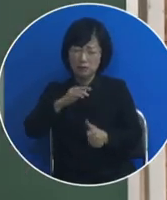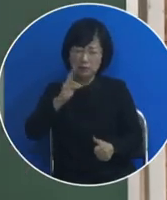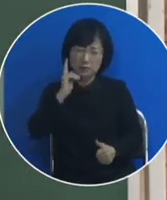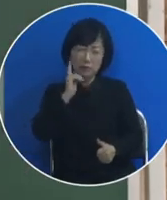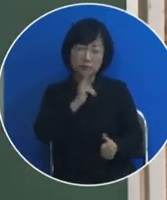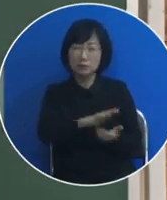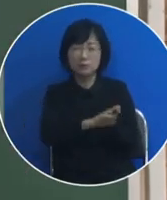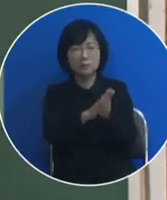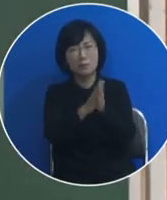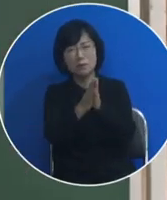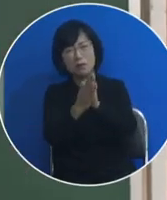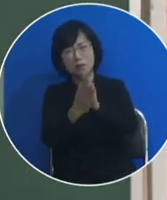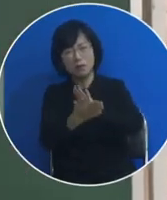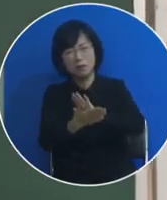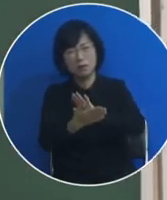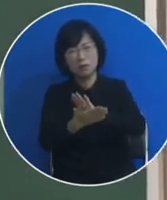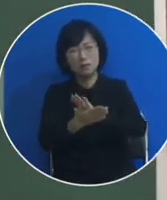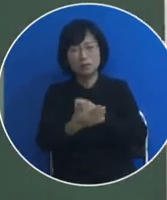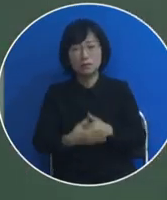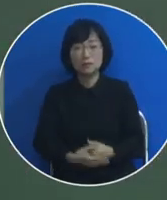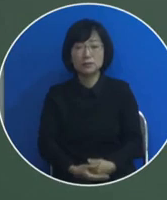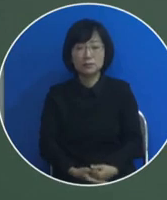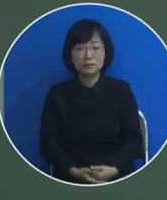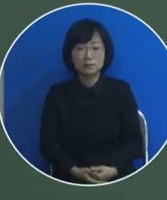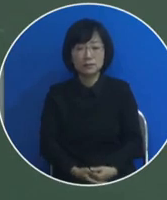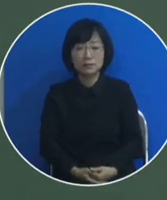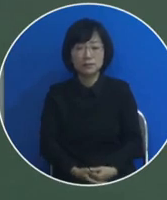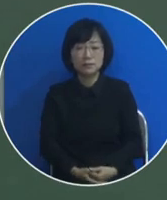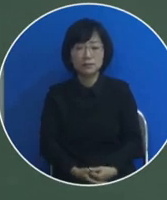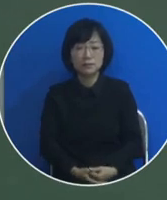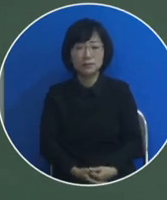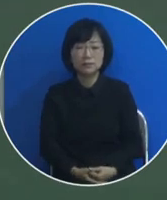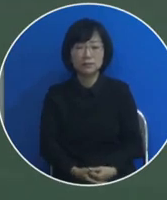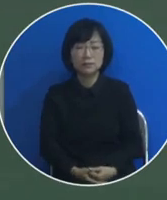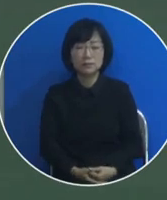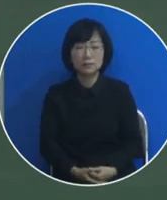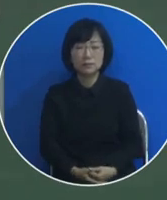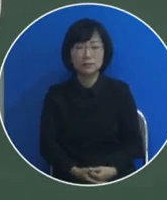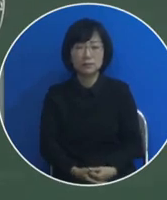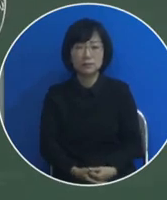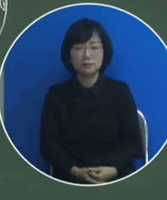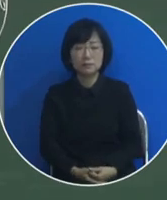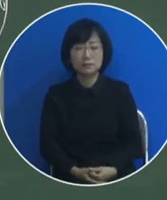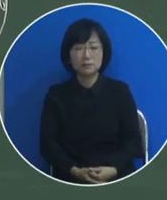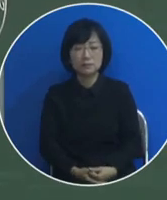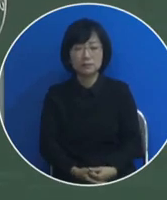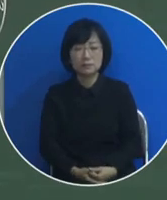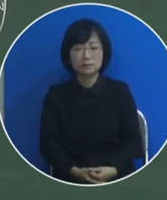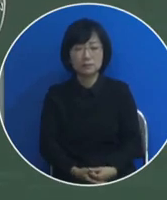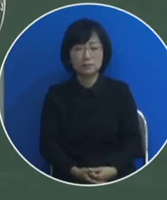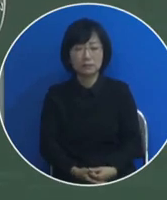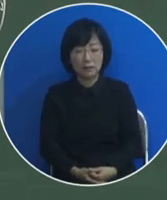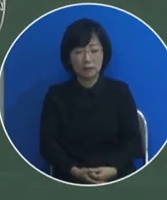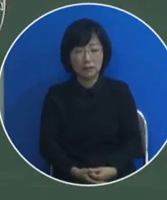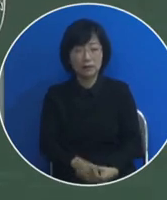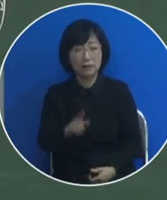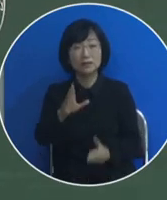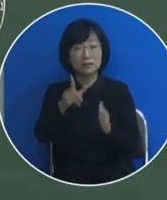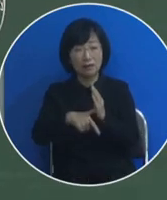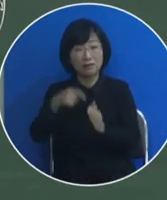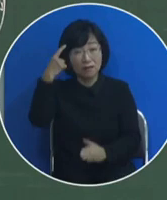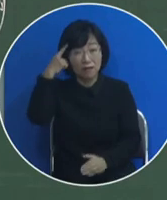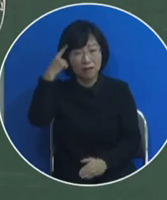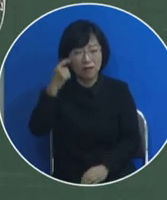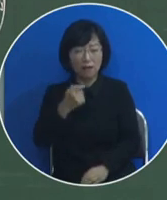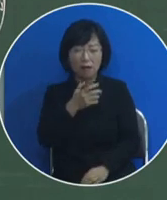into a almost like a funeral. 아, 사람은 자기 일을 모르는구나. And so